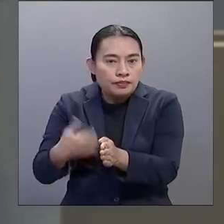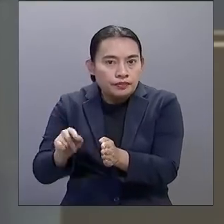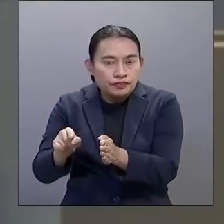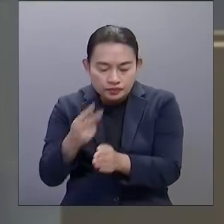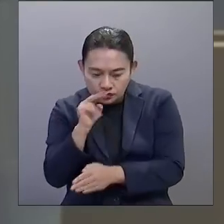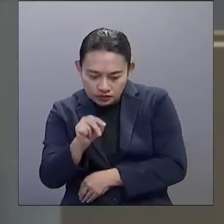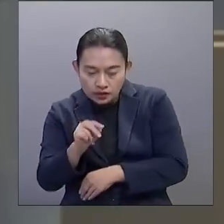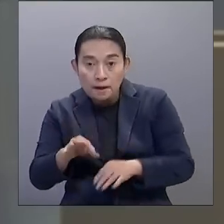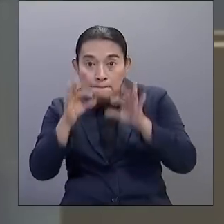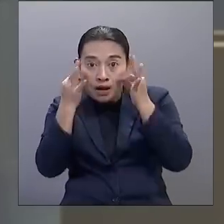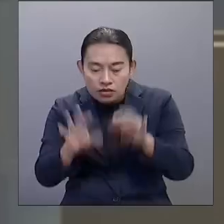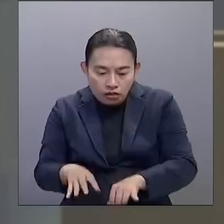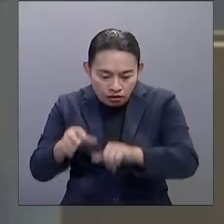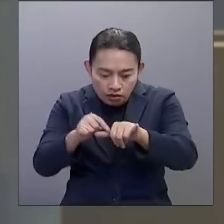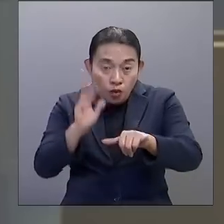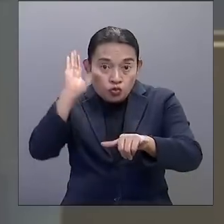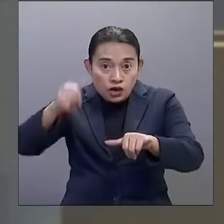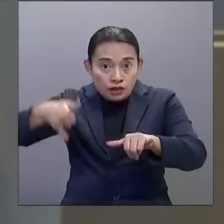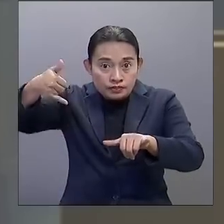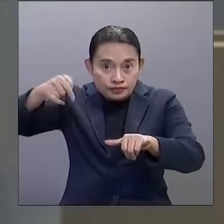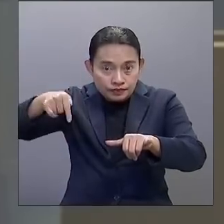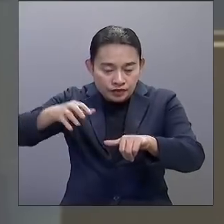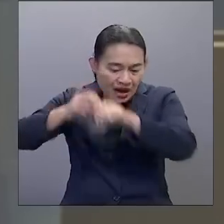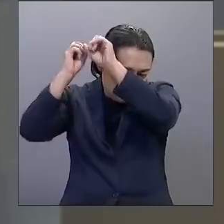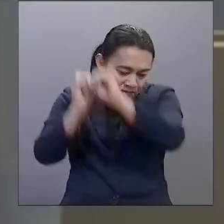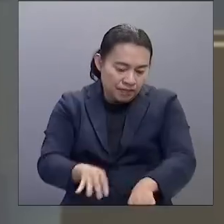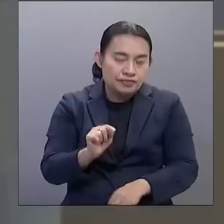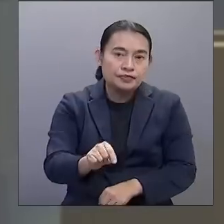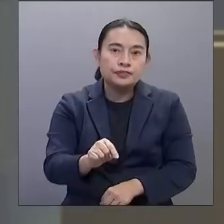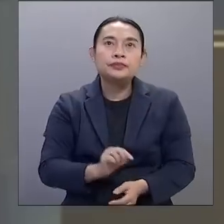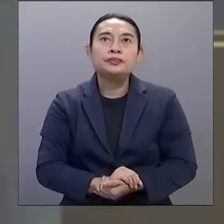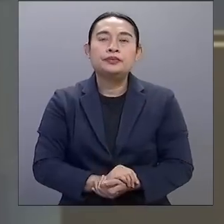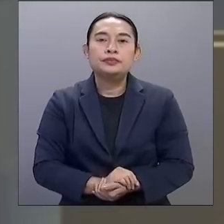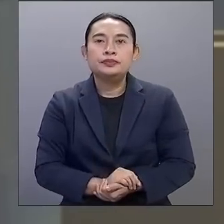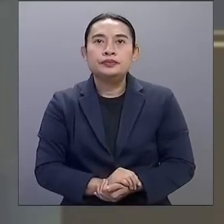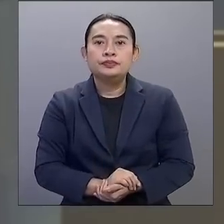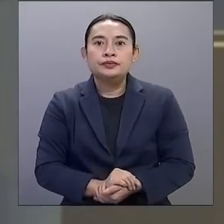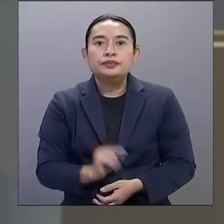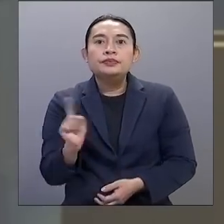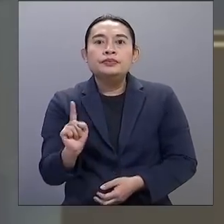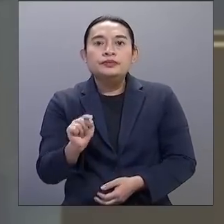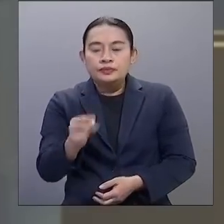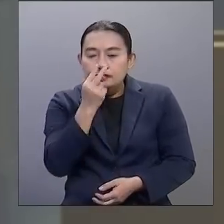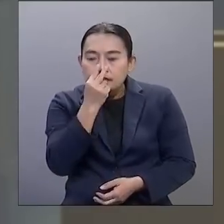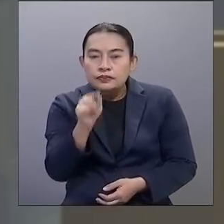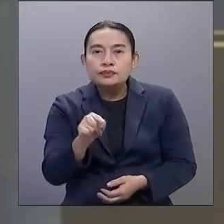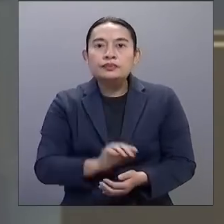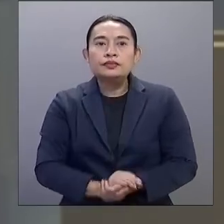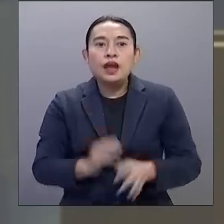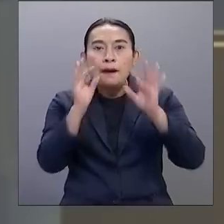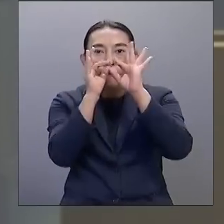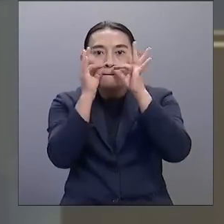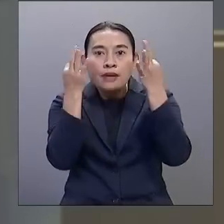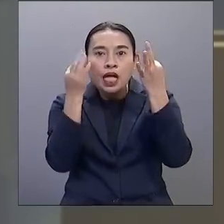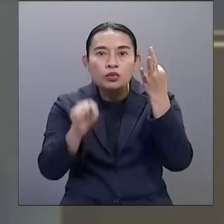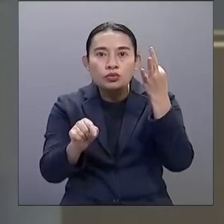มนึงเรื่องของที่ชายสูงวัยไปกระทำกับแมวก็เป็นอีกประเด็นนึงแต่อีกประเด็นนึงค่ะในแง่มุมที่ว่าหากแมวหลุด